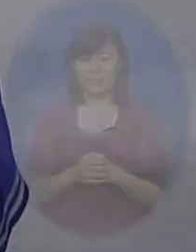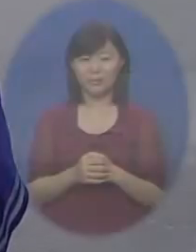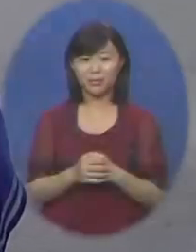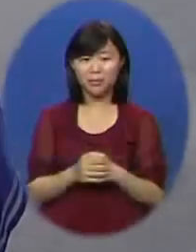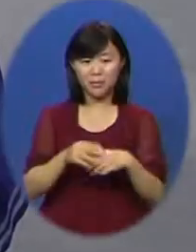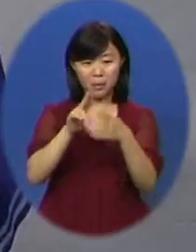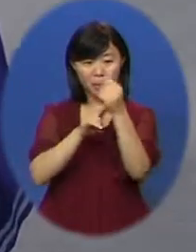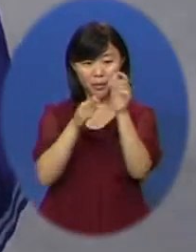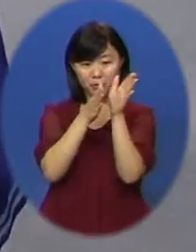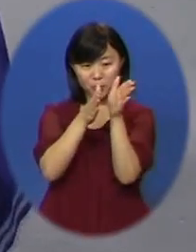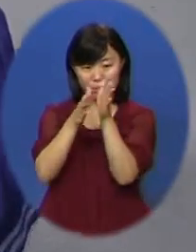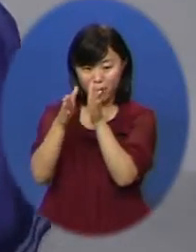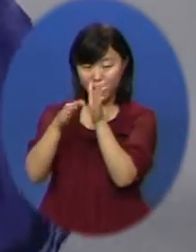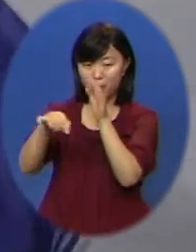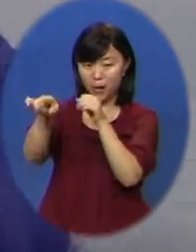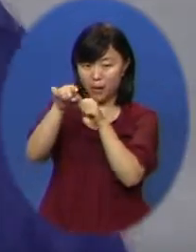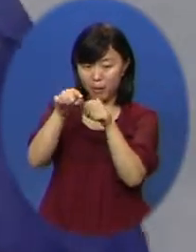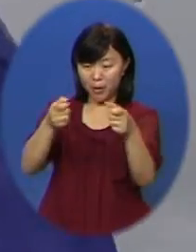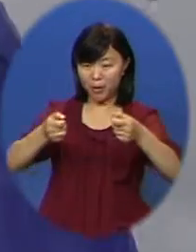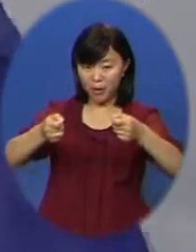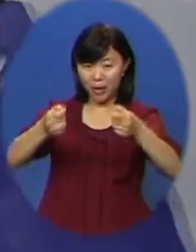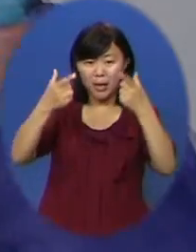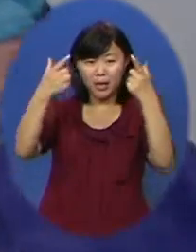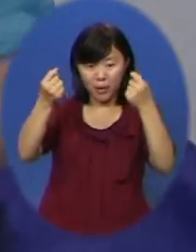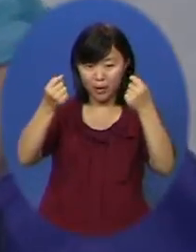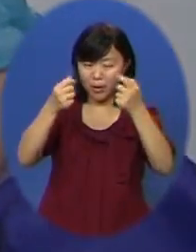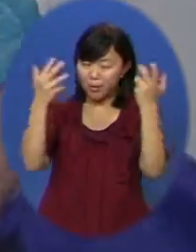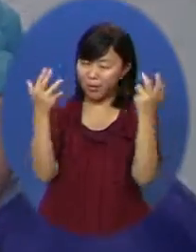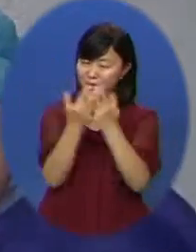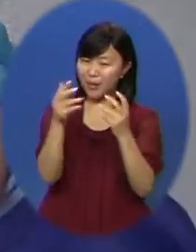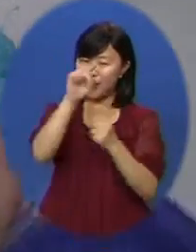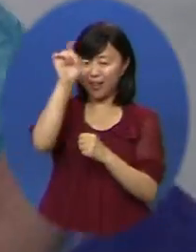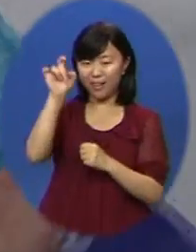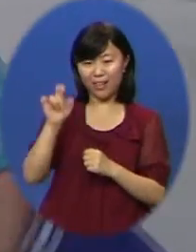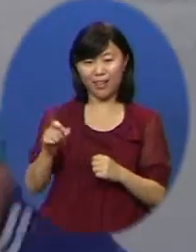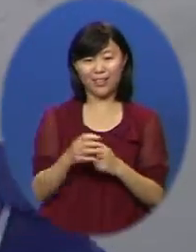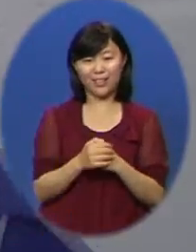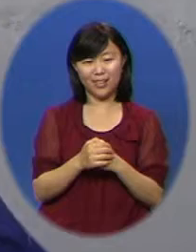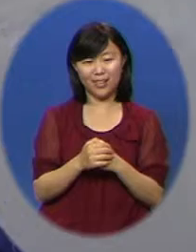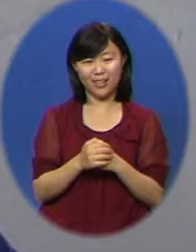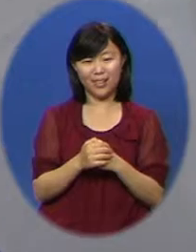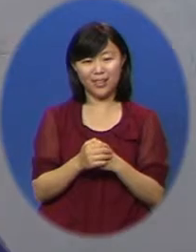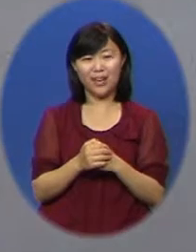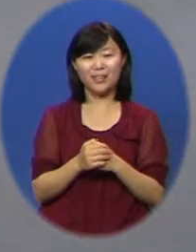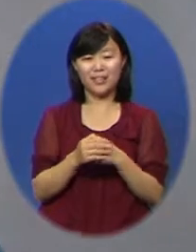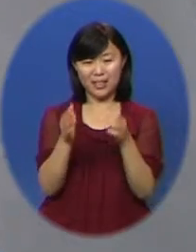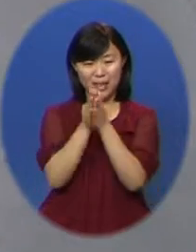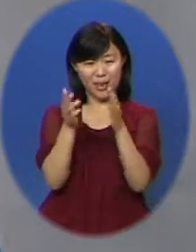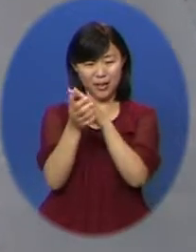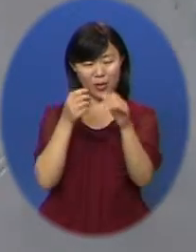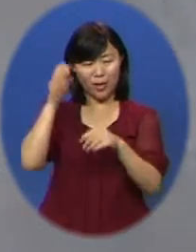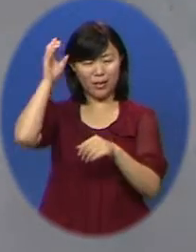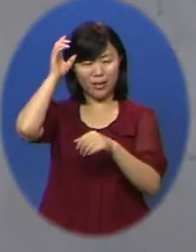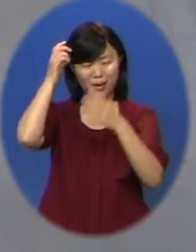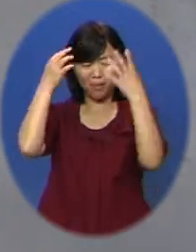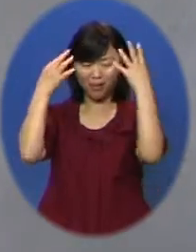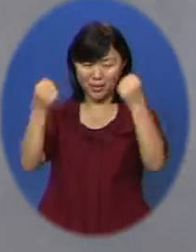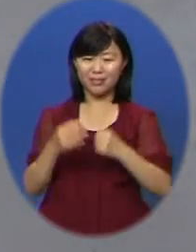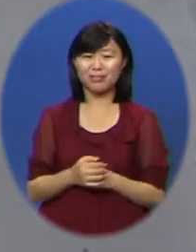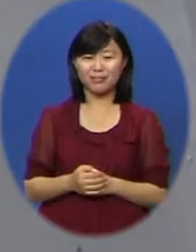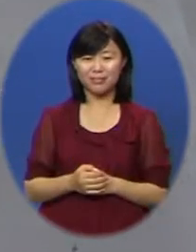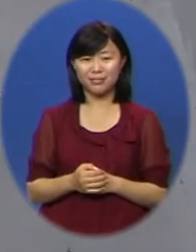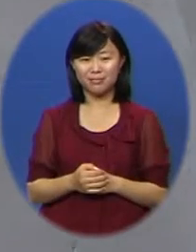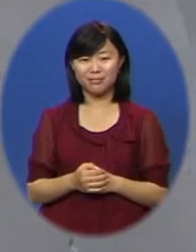판매를 준비하는 판매원들의 갑판대도 이렇게 풍성할까? 별장이 시작하기도 전에 기대가 가득 차올랐다.